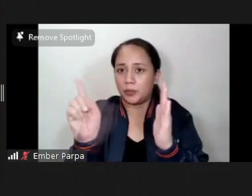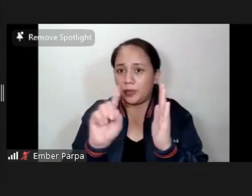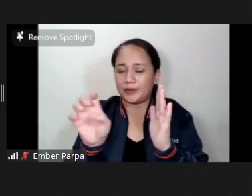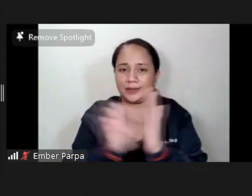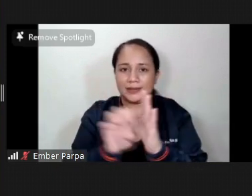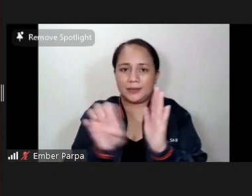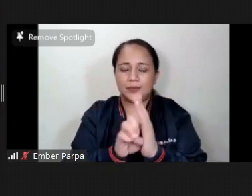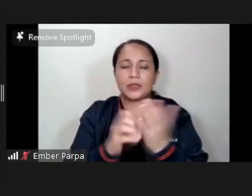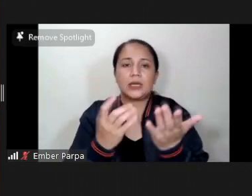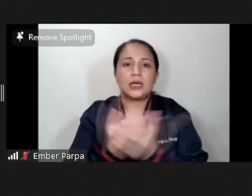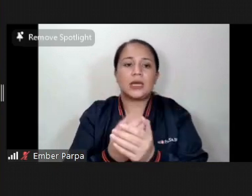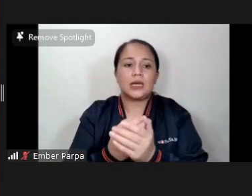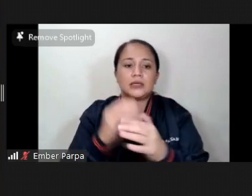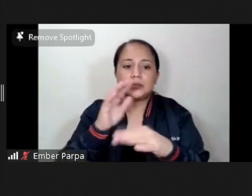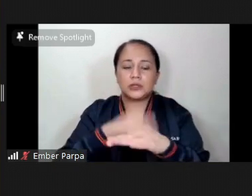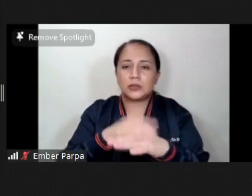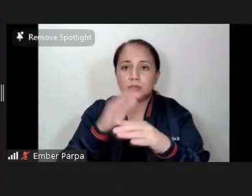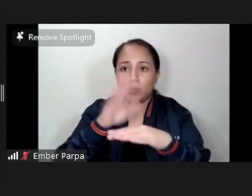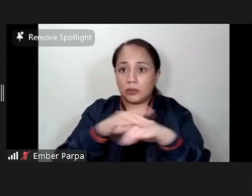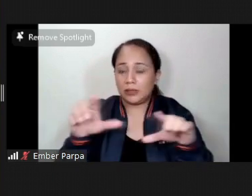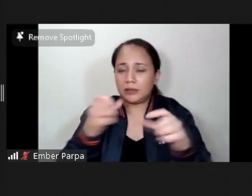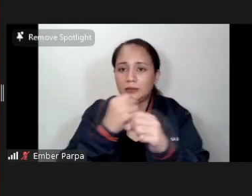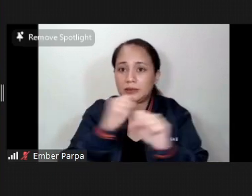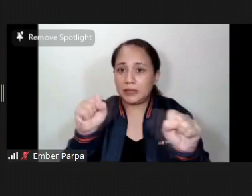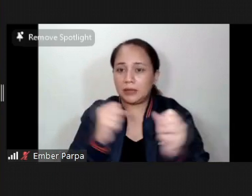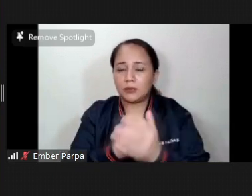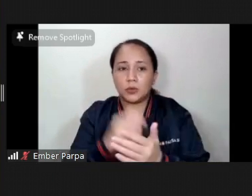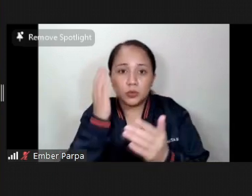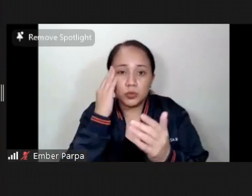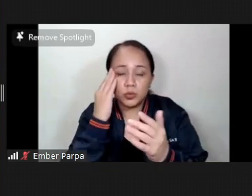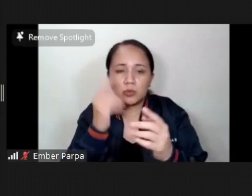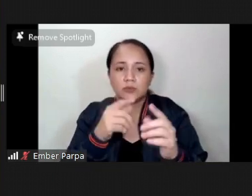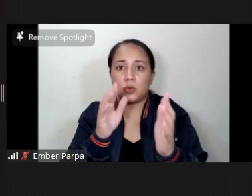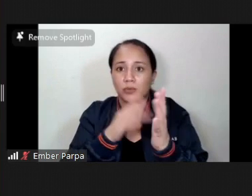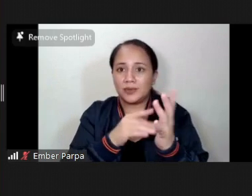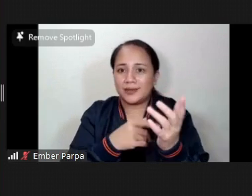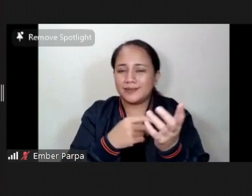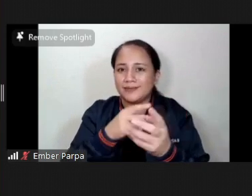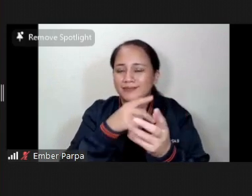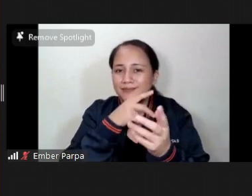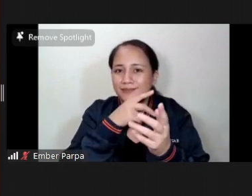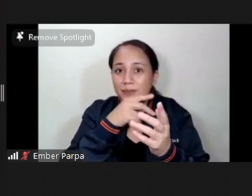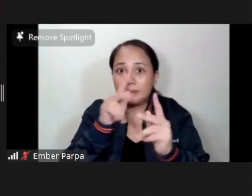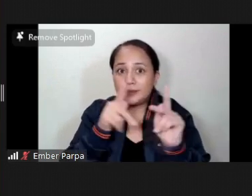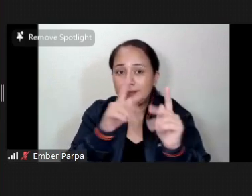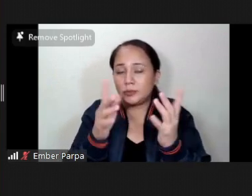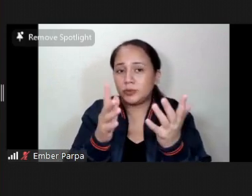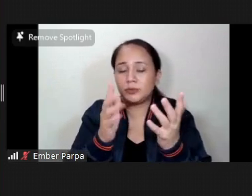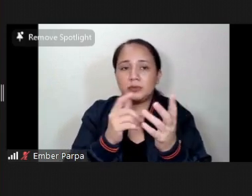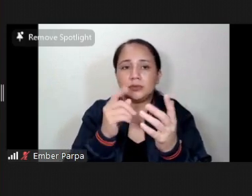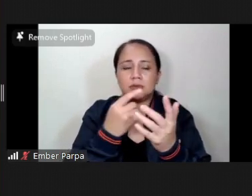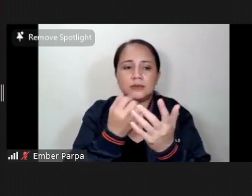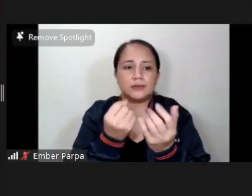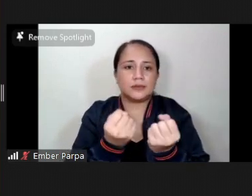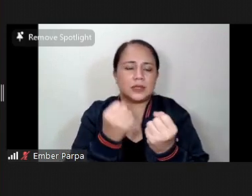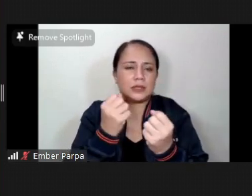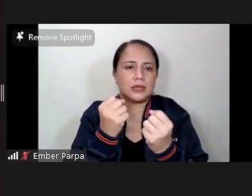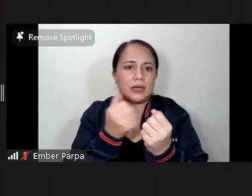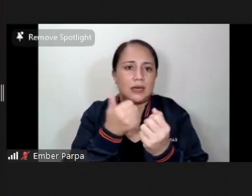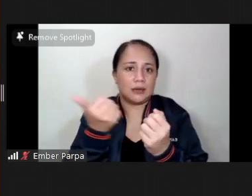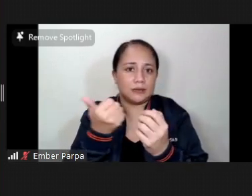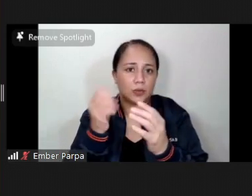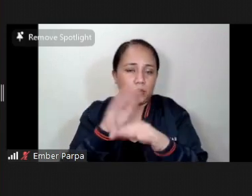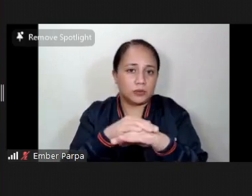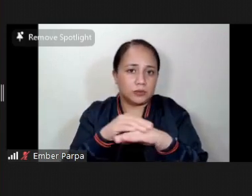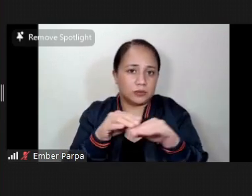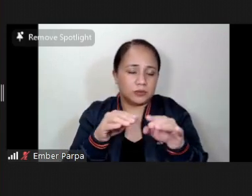yung child online safety, spotting online predators, data privacy and cyber ethics. Pagdating naman sa target